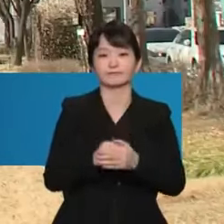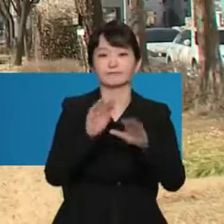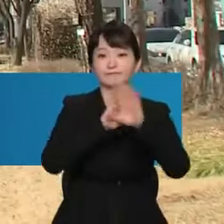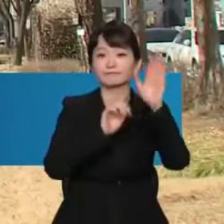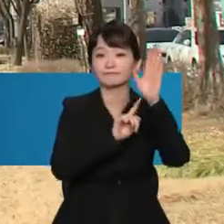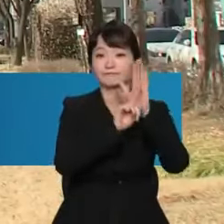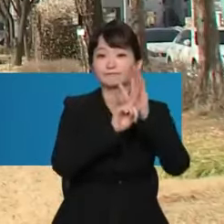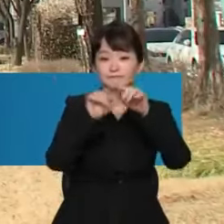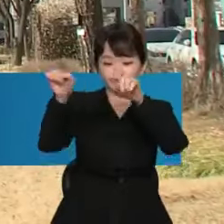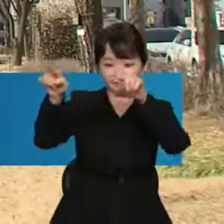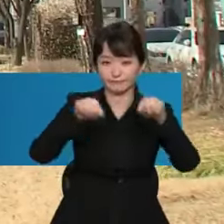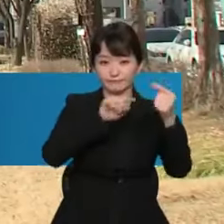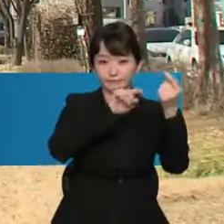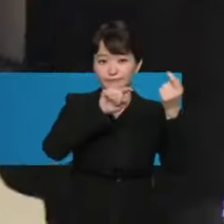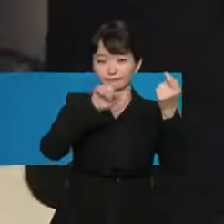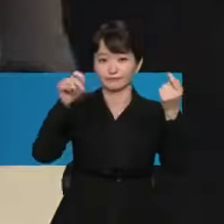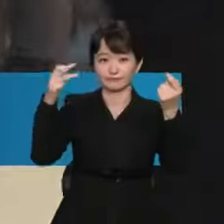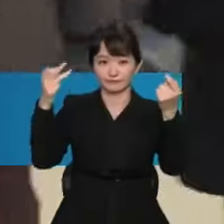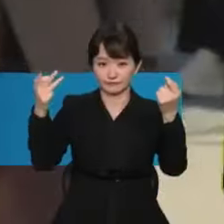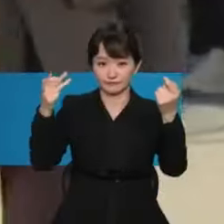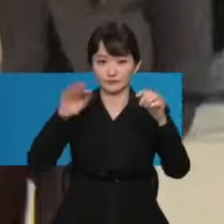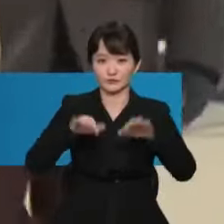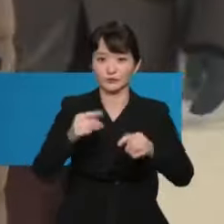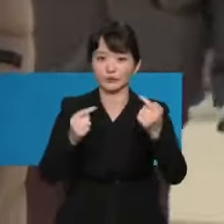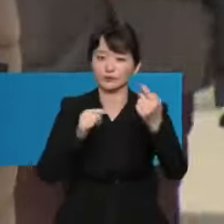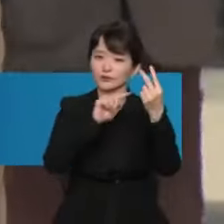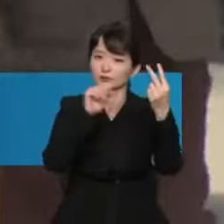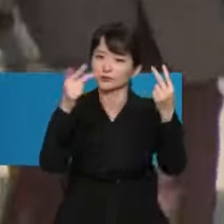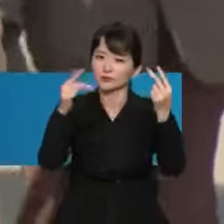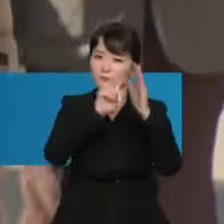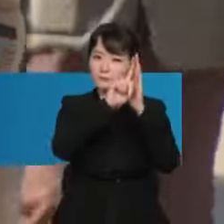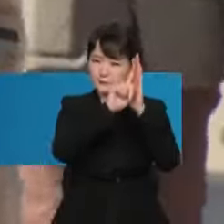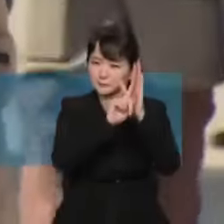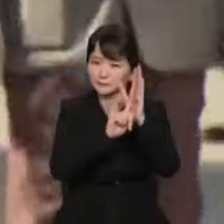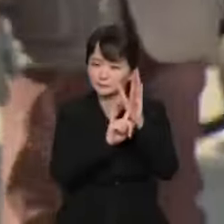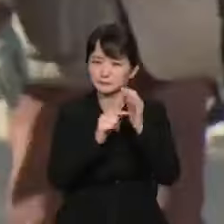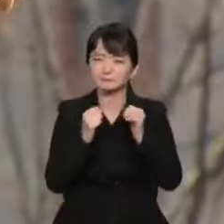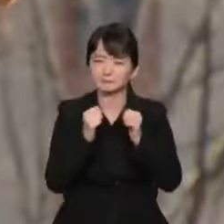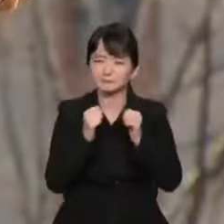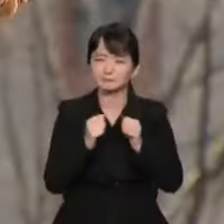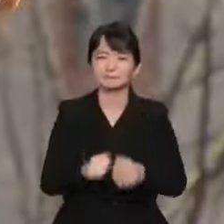낮 기온은 전국이 10도에서 18도로 오늘보다 2도에서 7도가량 낮겠습니다.